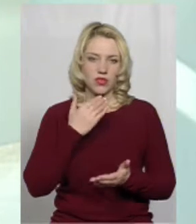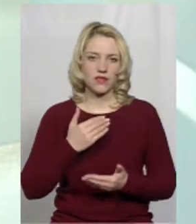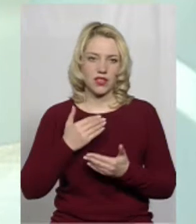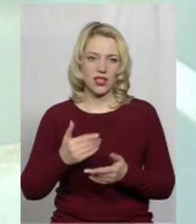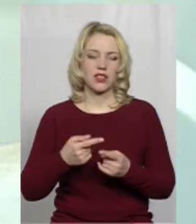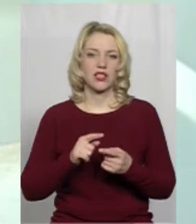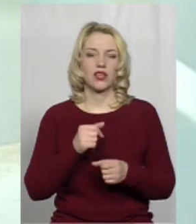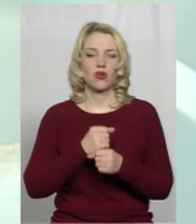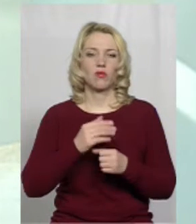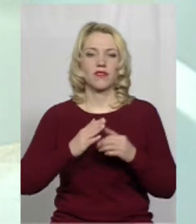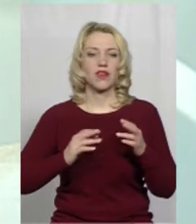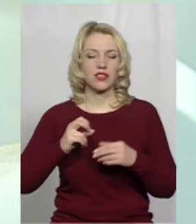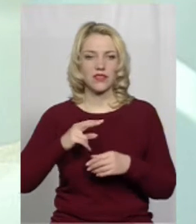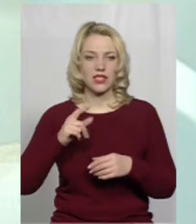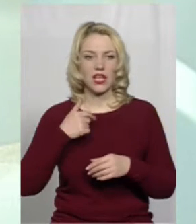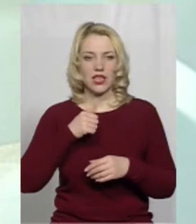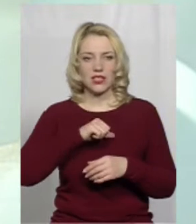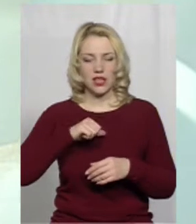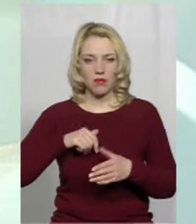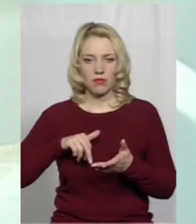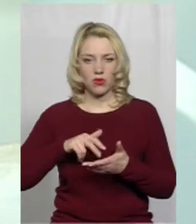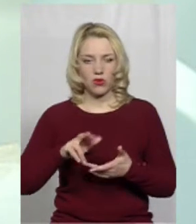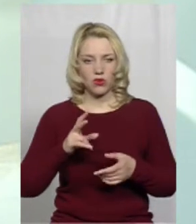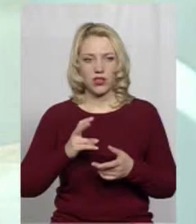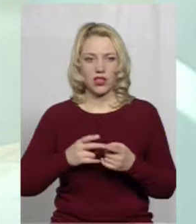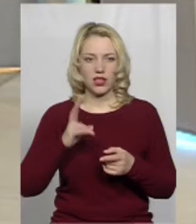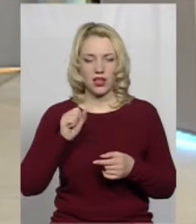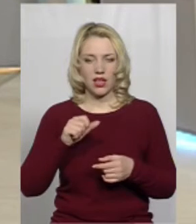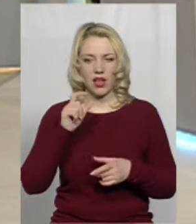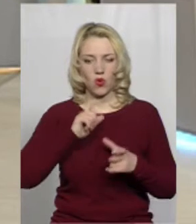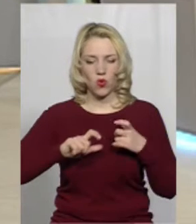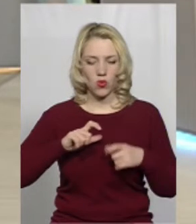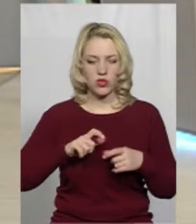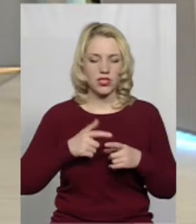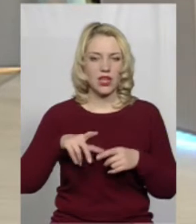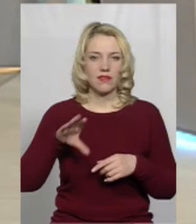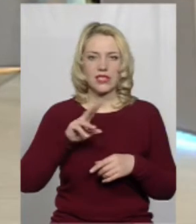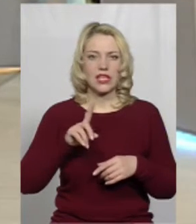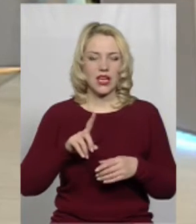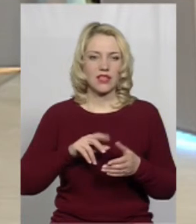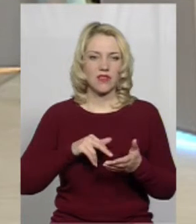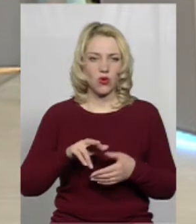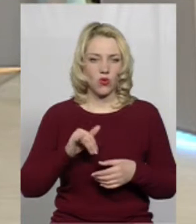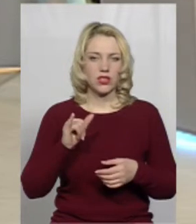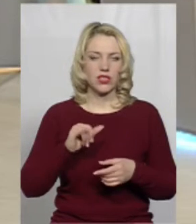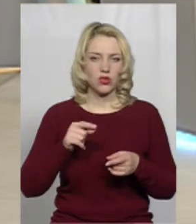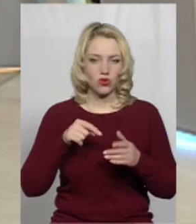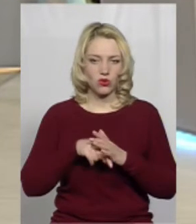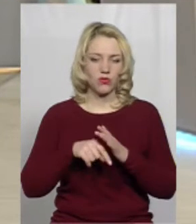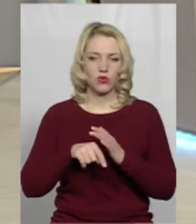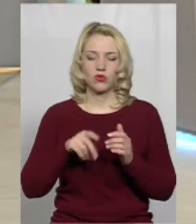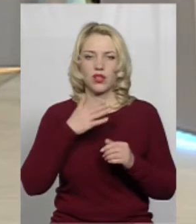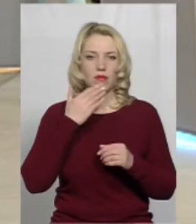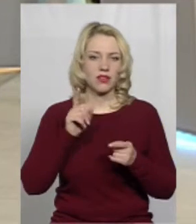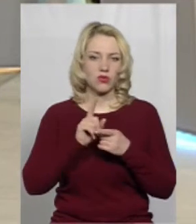Їх роблять фахівці, і я сама проходила не одні онлайн-курси, майже всі, які виходять. Тобто тут